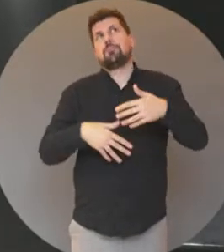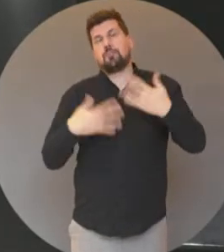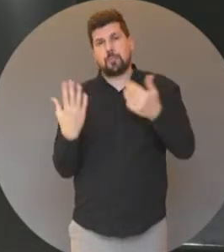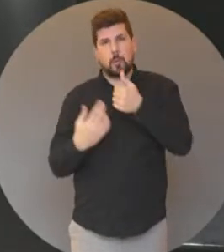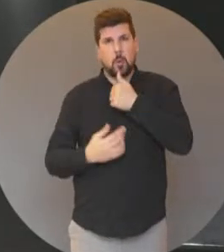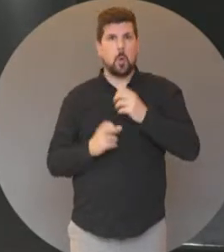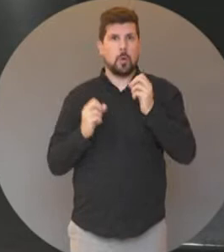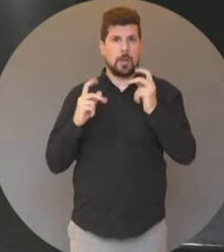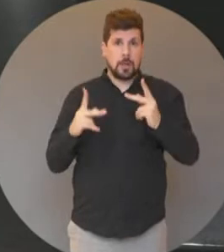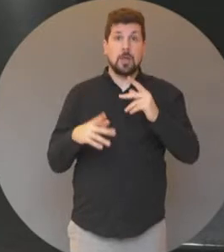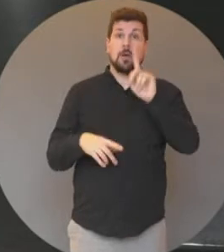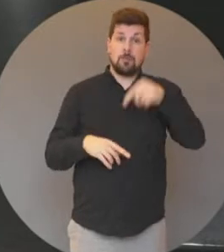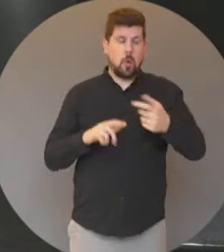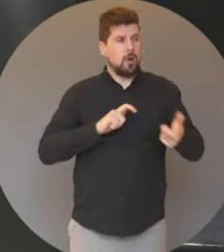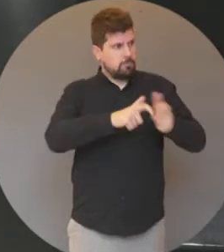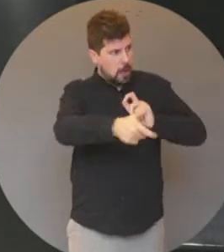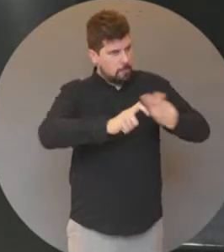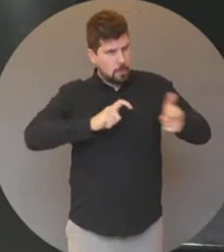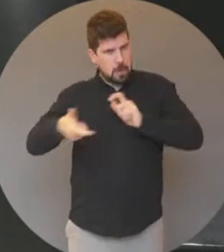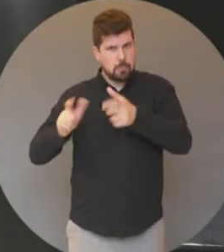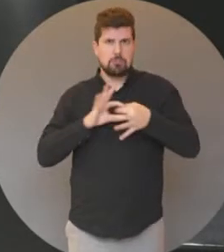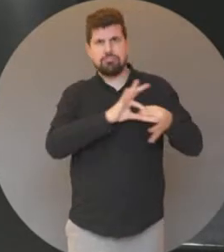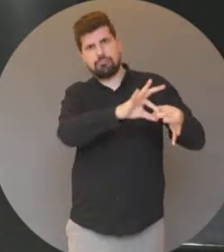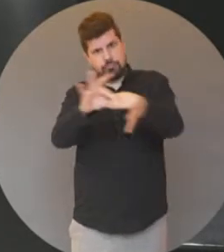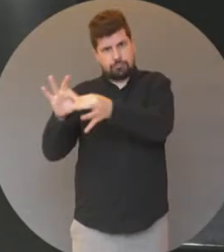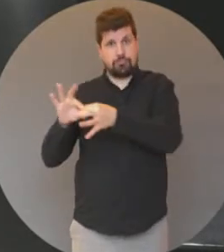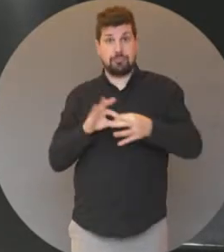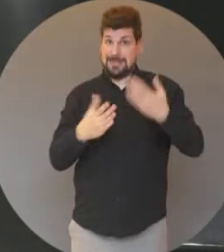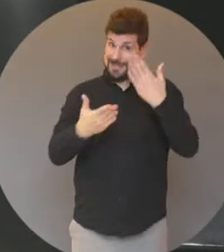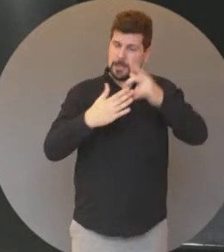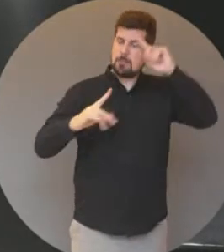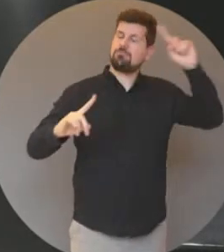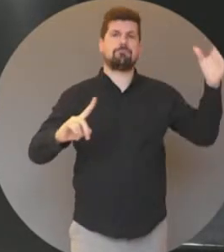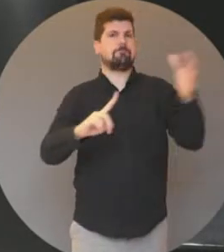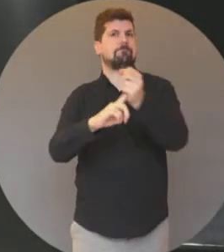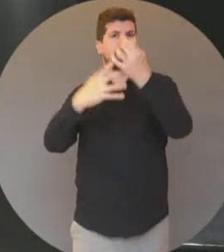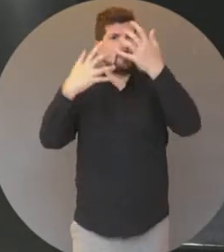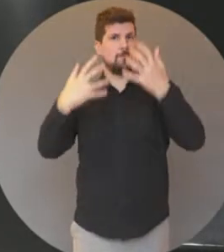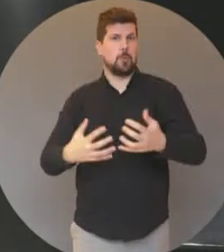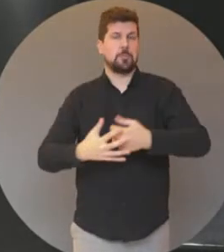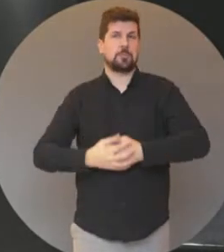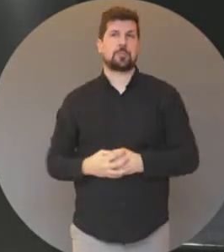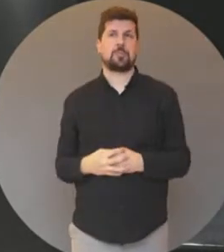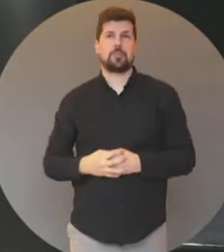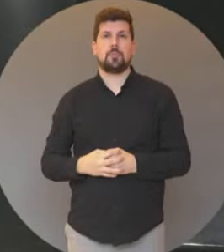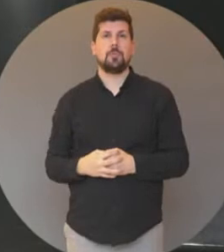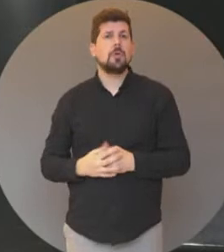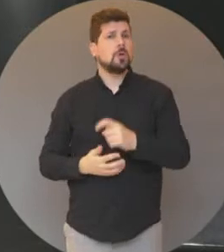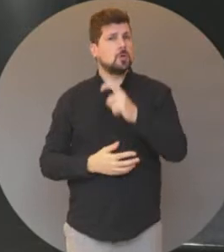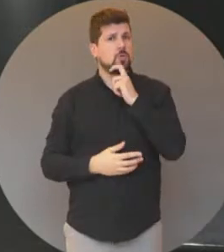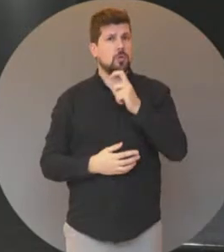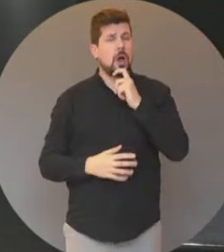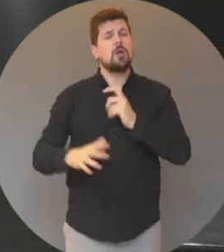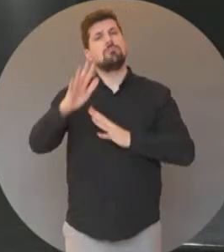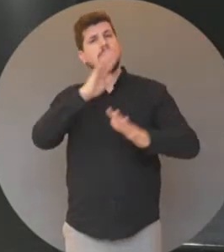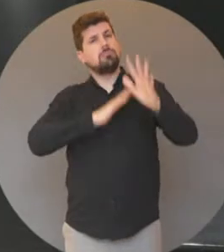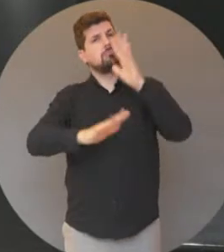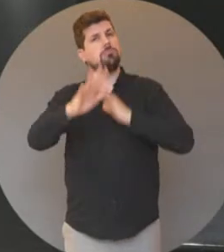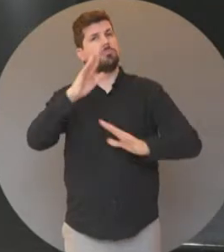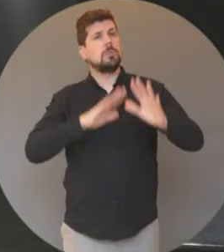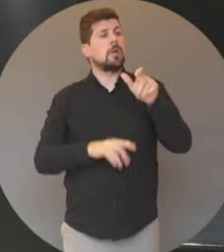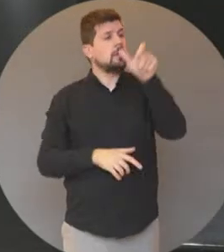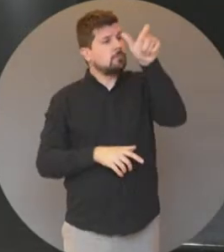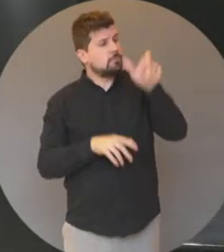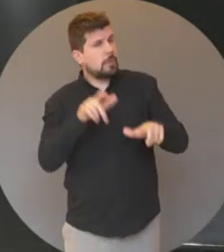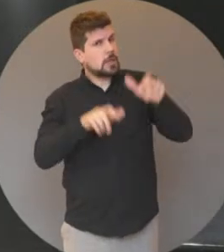articulation et c'est vraiment l'objectif vraiment l'objectif tout à l'heure vous parliez justement de dire que les travailleurs